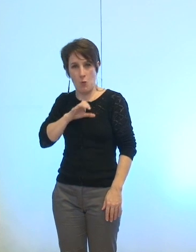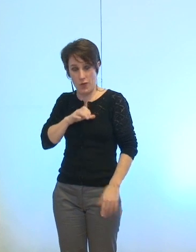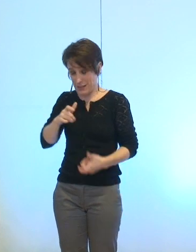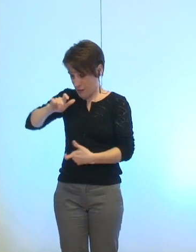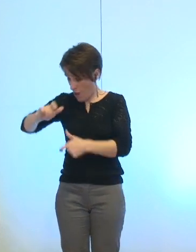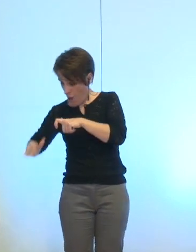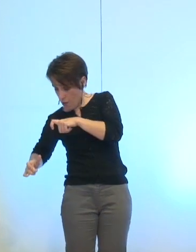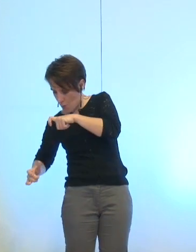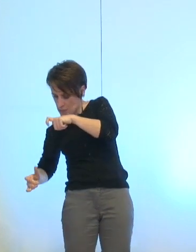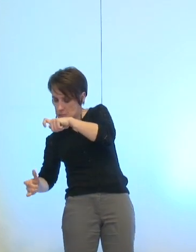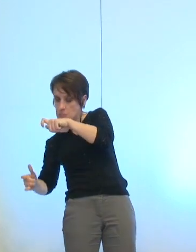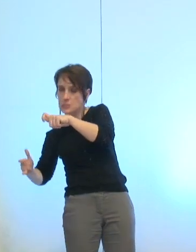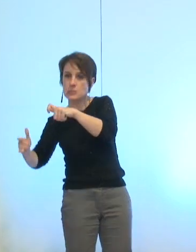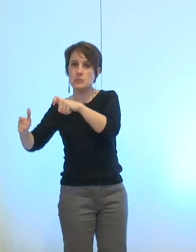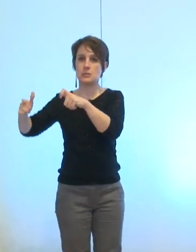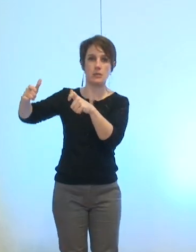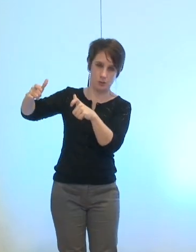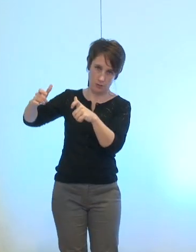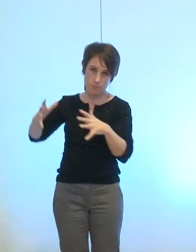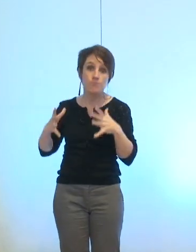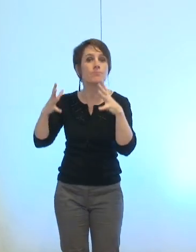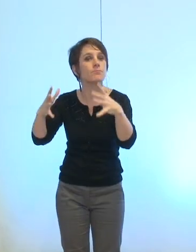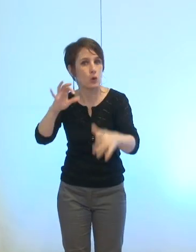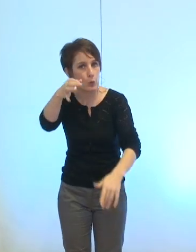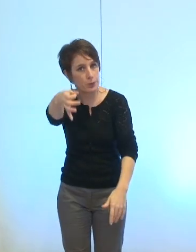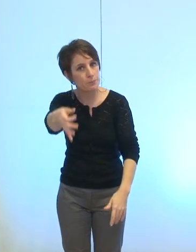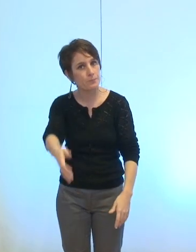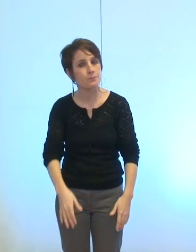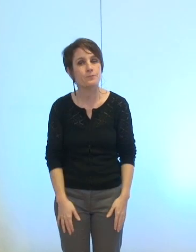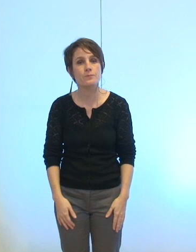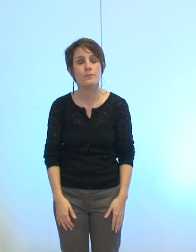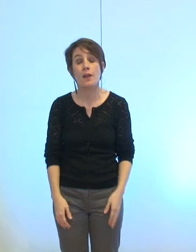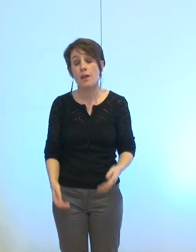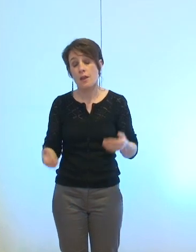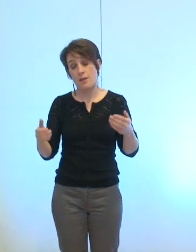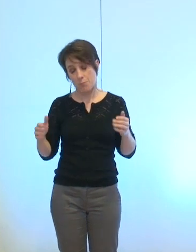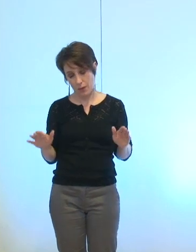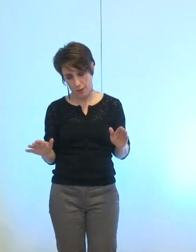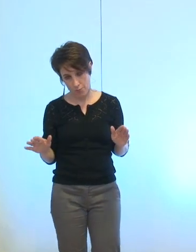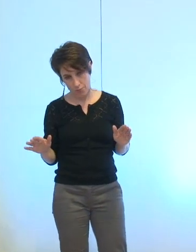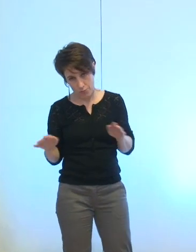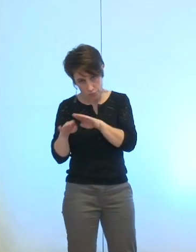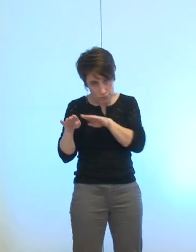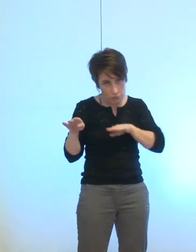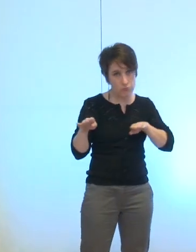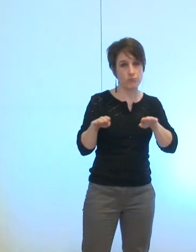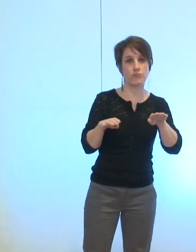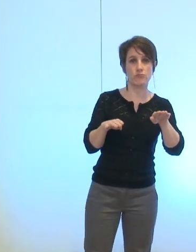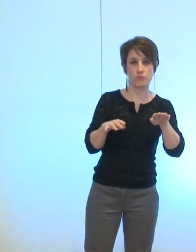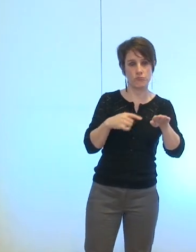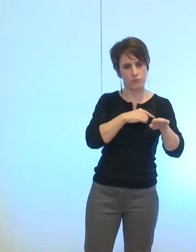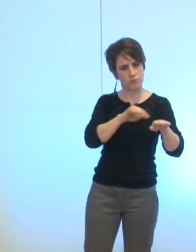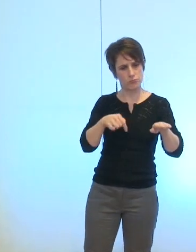financière de la Ville de Grenoble mais dans le même même temps nous avons également